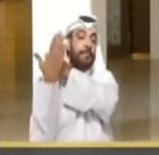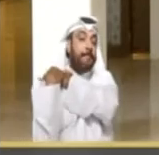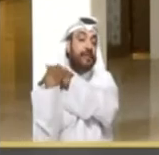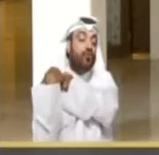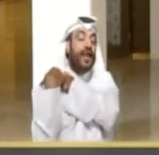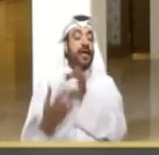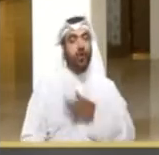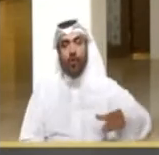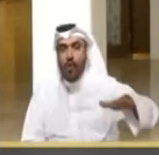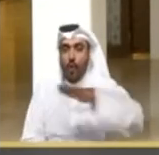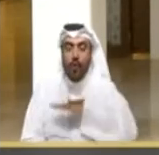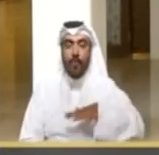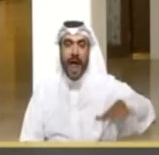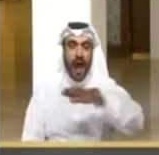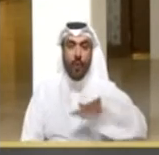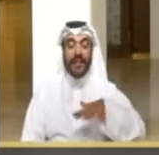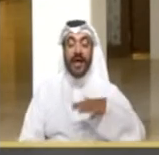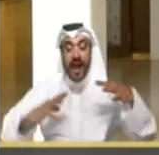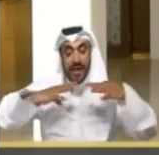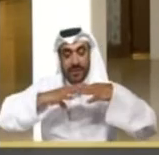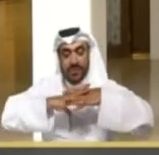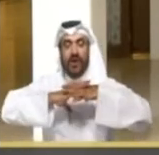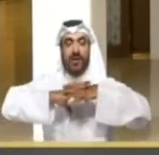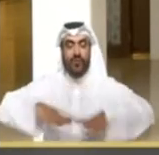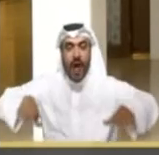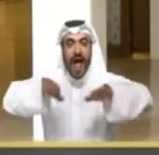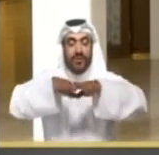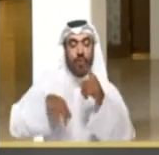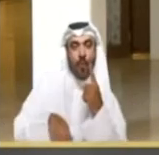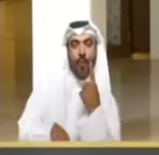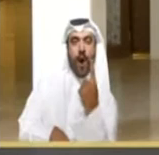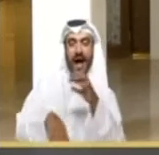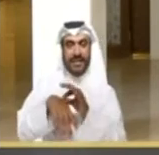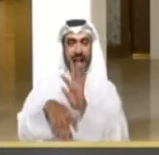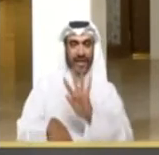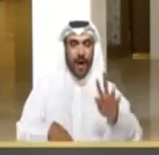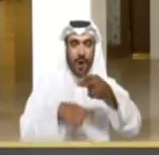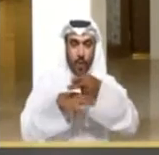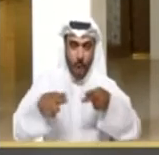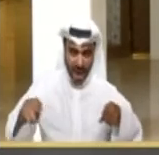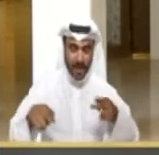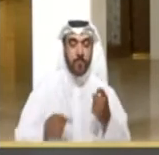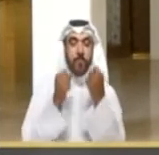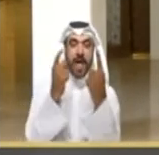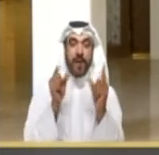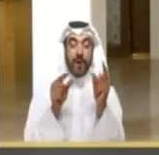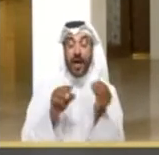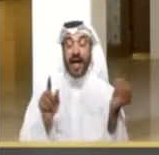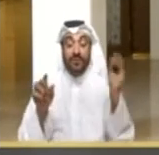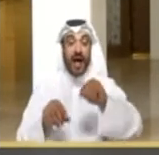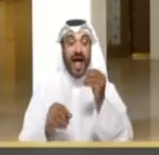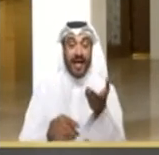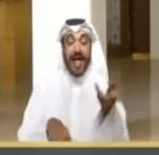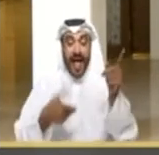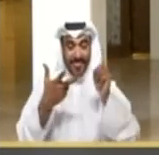مسؤولياتهم الوطنية لما فيه من لحمة وطنية تكون لها انعكاس أكثر إيجابية على الوضع